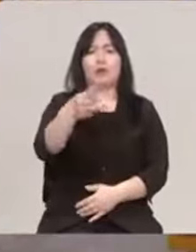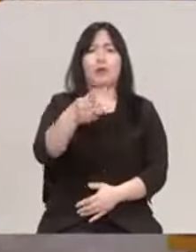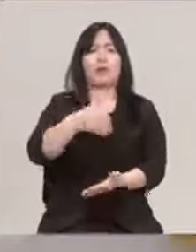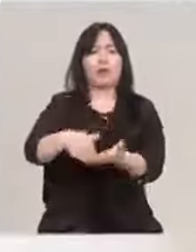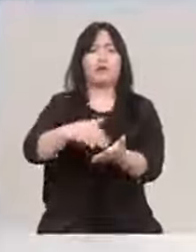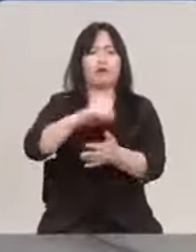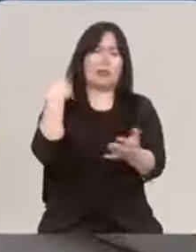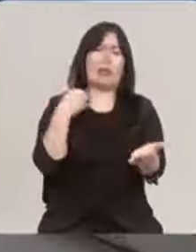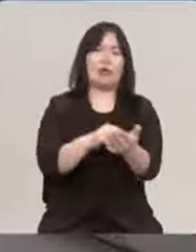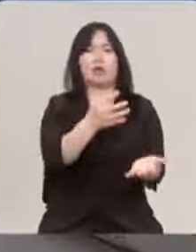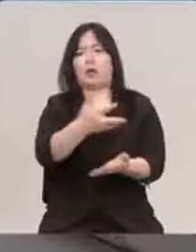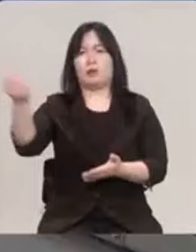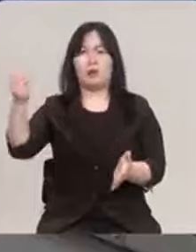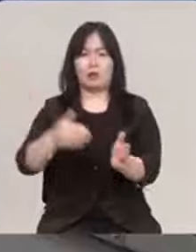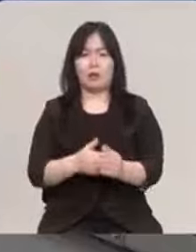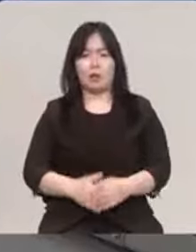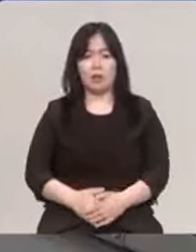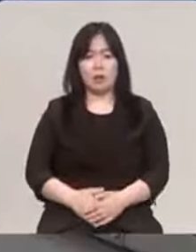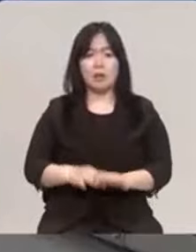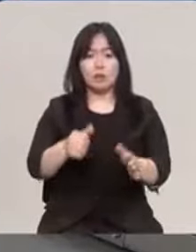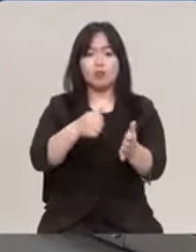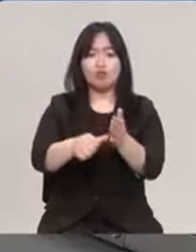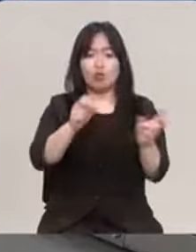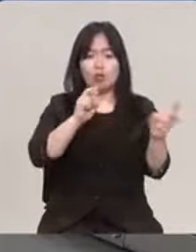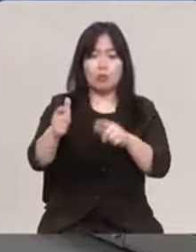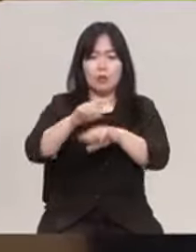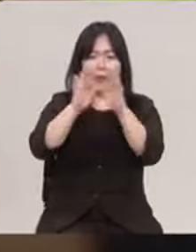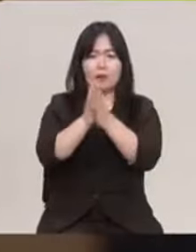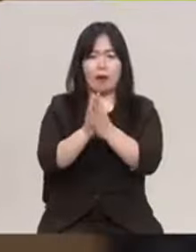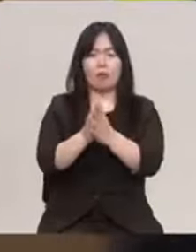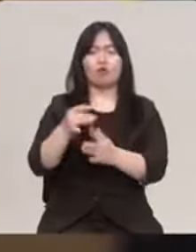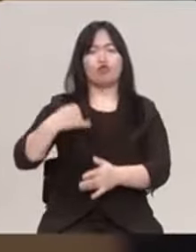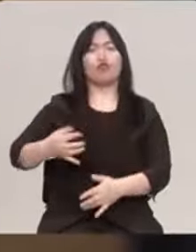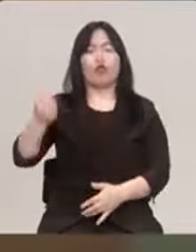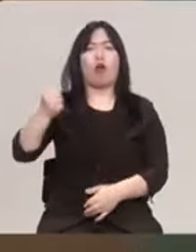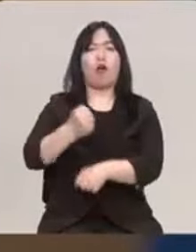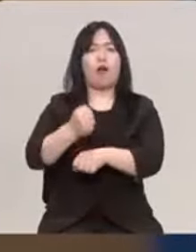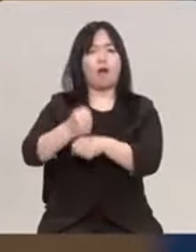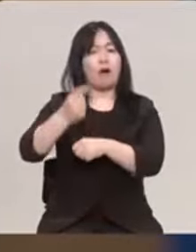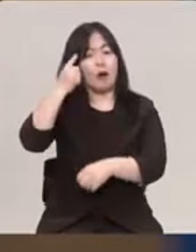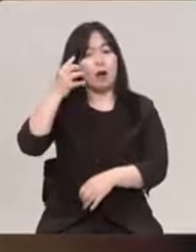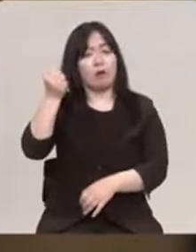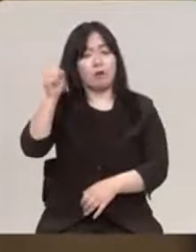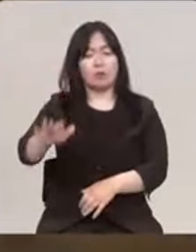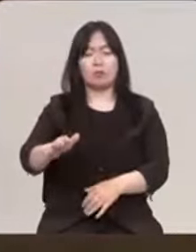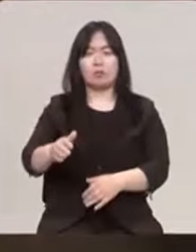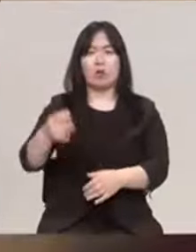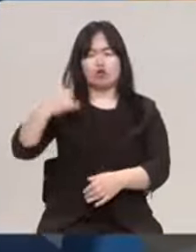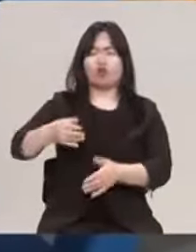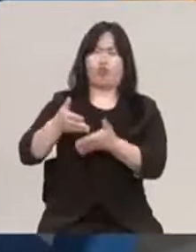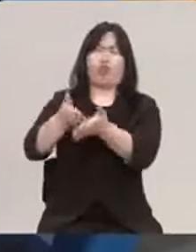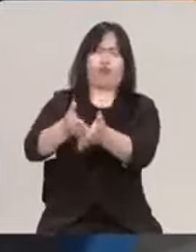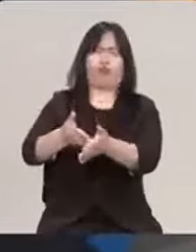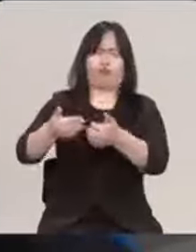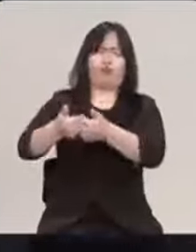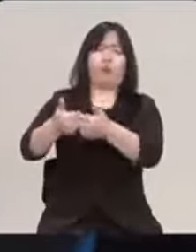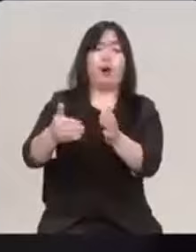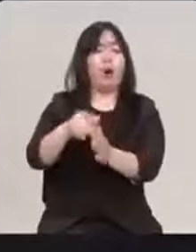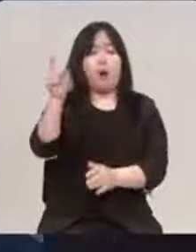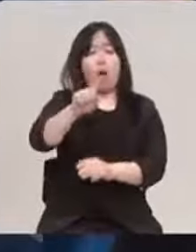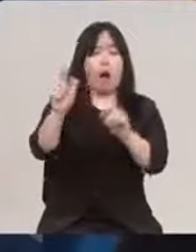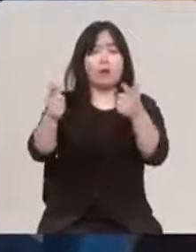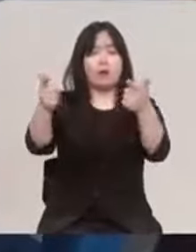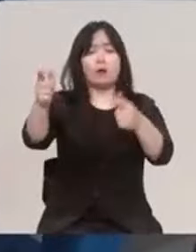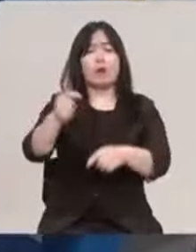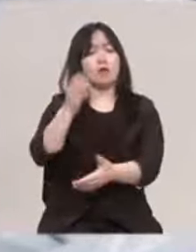달합니다. 중국 이 물건에 내가 유치권 행사를 하겠다라고 이제 왔어요. 강력하게 중국한테 얘기를 했어요. 왜 들어온 거를 그렇게 하려고